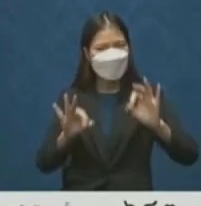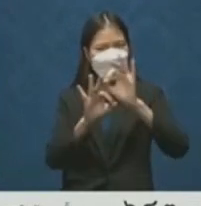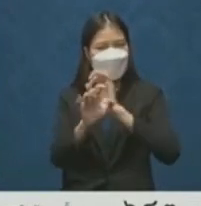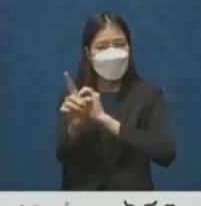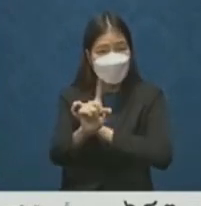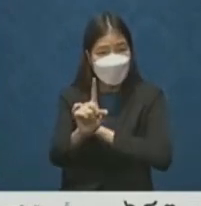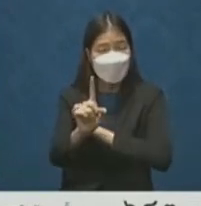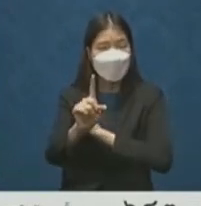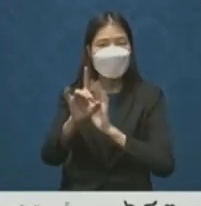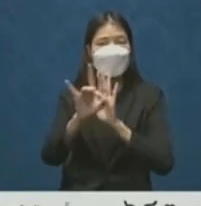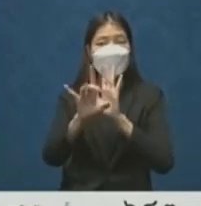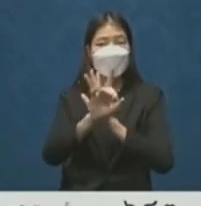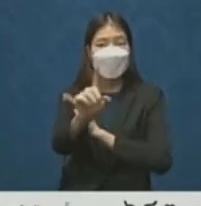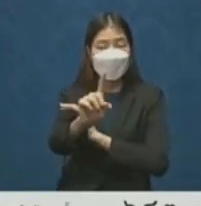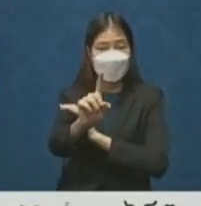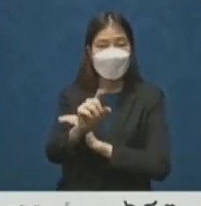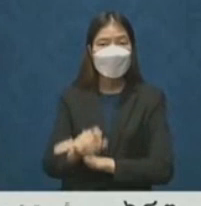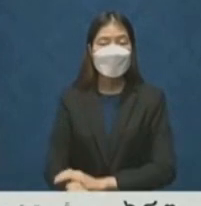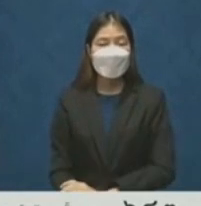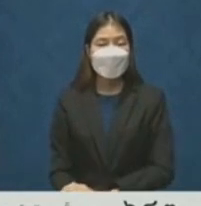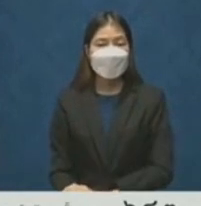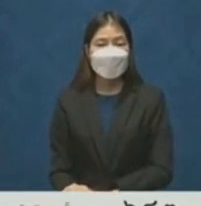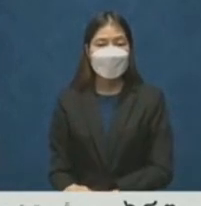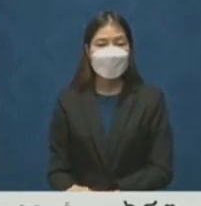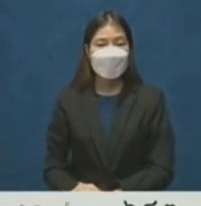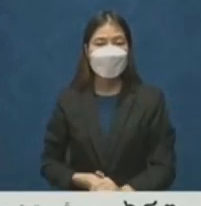มันจำเป็นหรือไม่นะครับและสุดท้าย